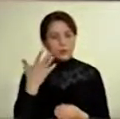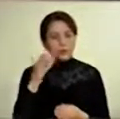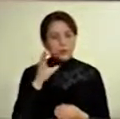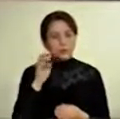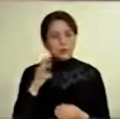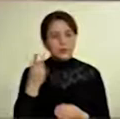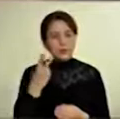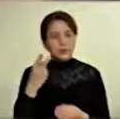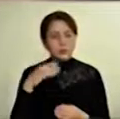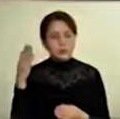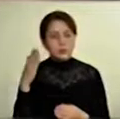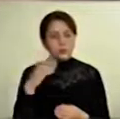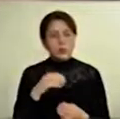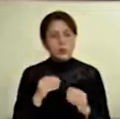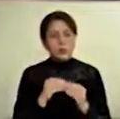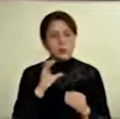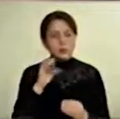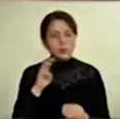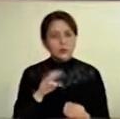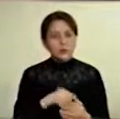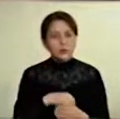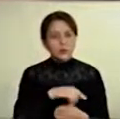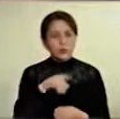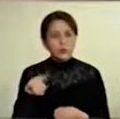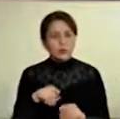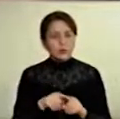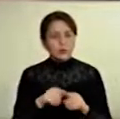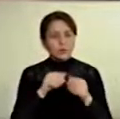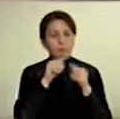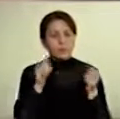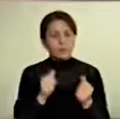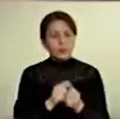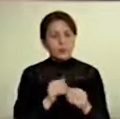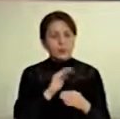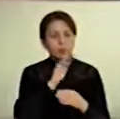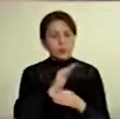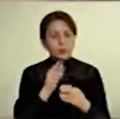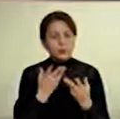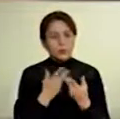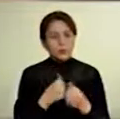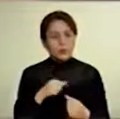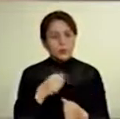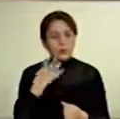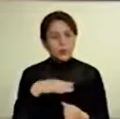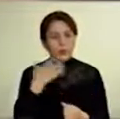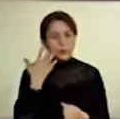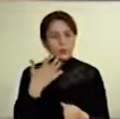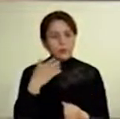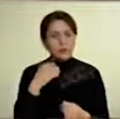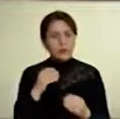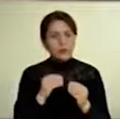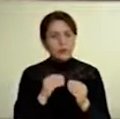santimetr, ikkinchi tomoni esa 10 santimetr. Ularni ham formulaga qo'yayotgan bo'lsak, 45 ni 10 ga ko'paytirsak,